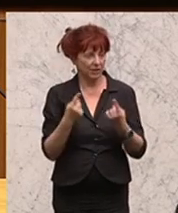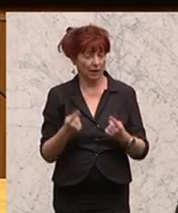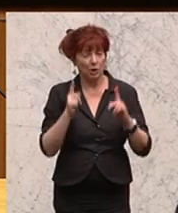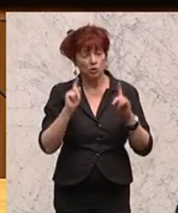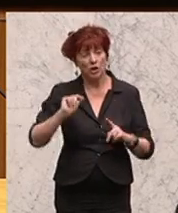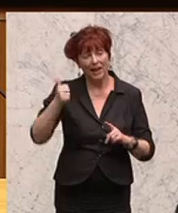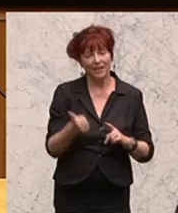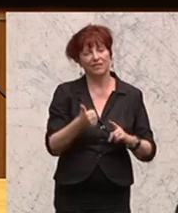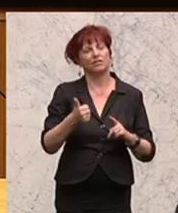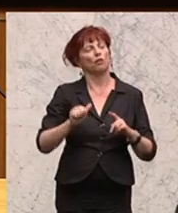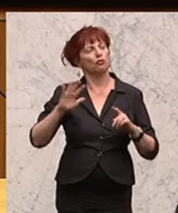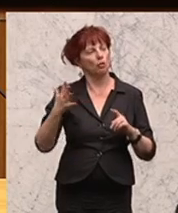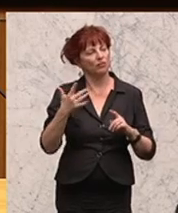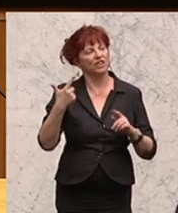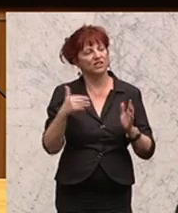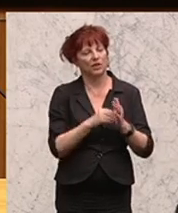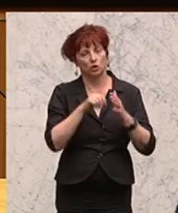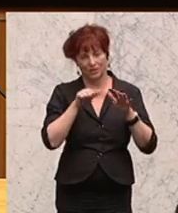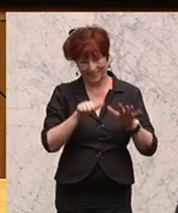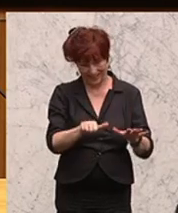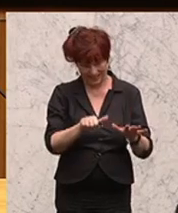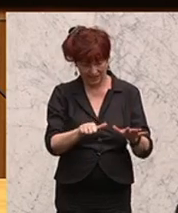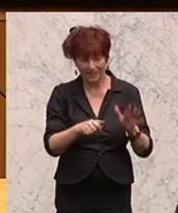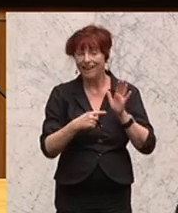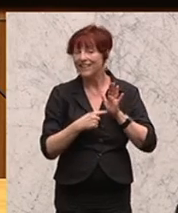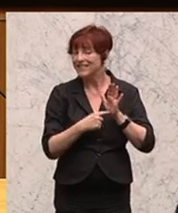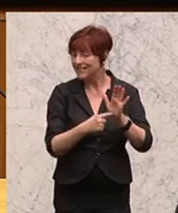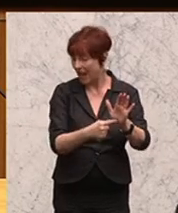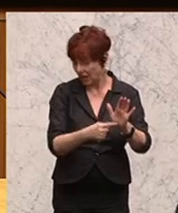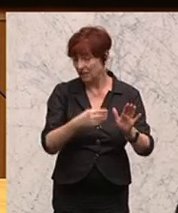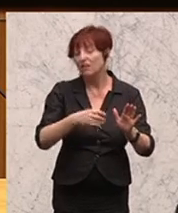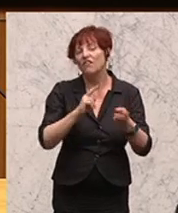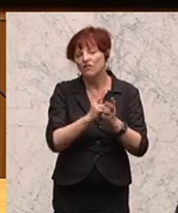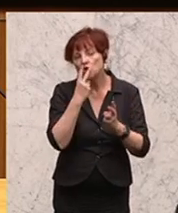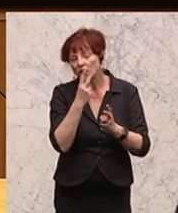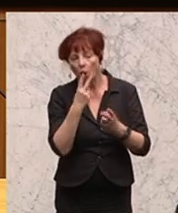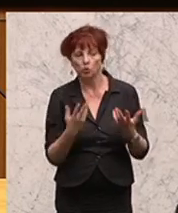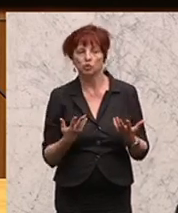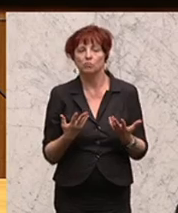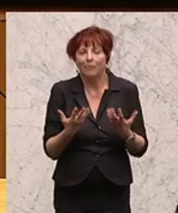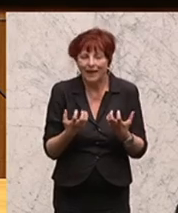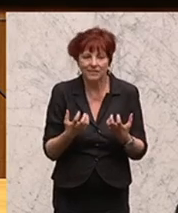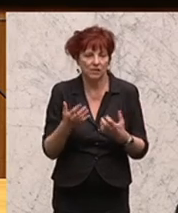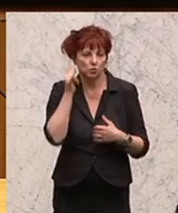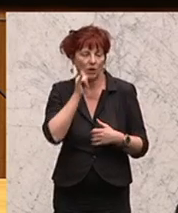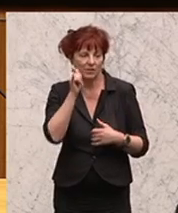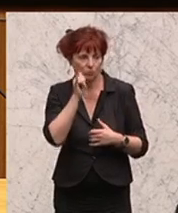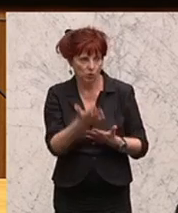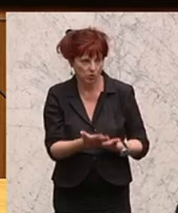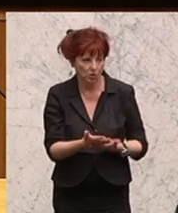1.5.2016 verschoben. Das bildet letztendlich die Praxis im Tourismus ab. Ein weiterer wesentlicher Punkt im Zusammenhang